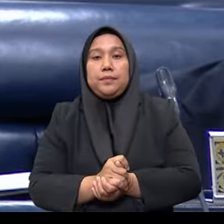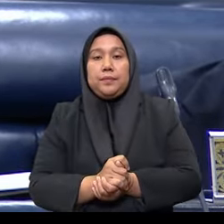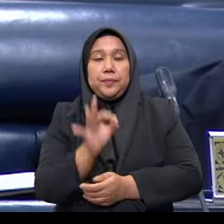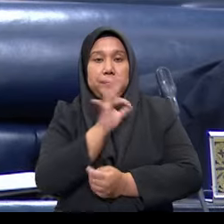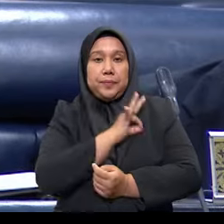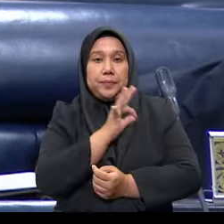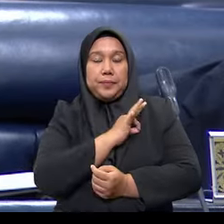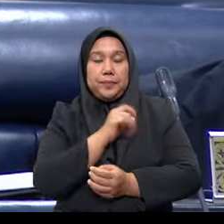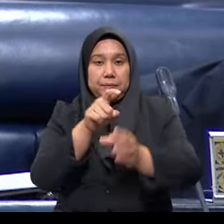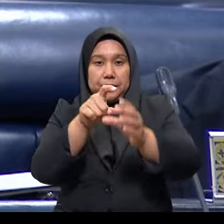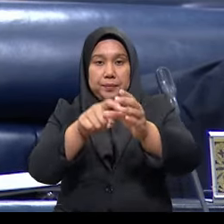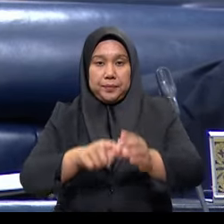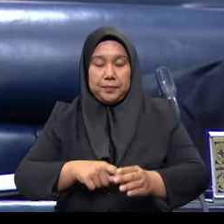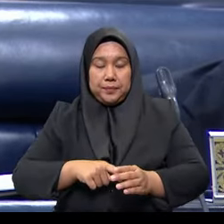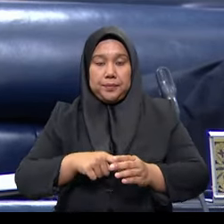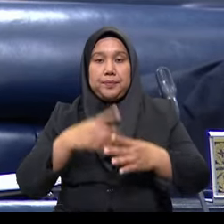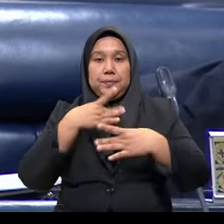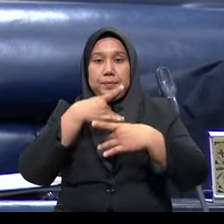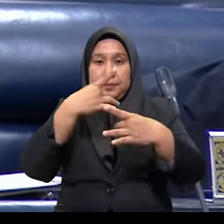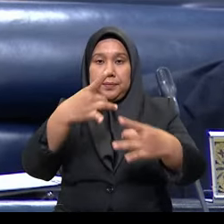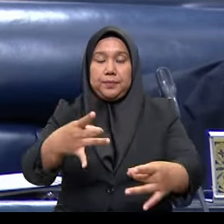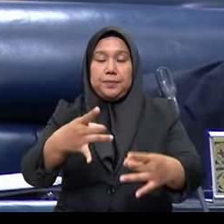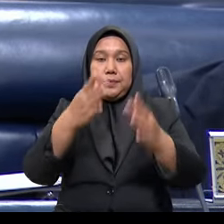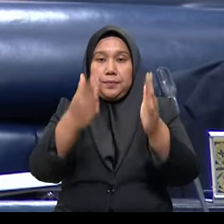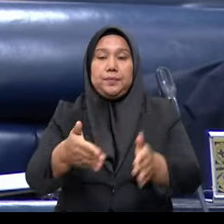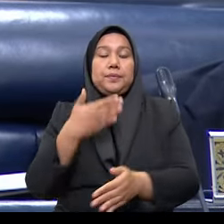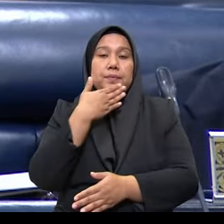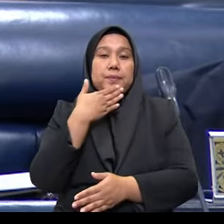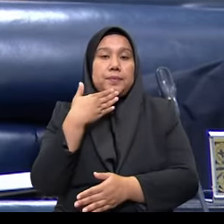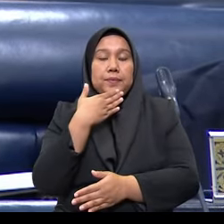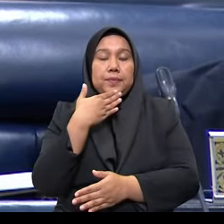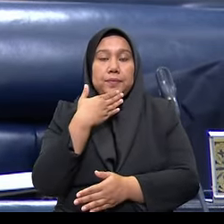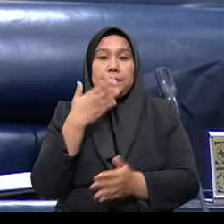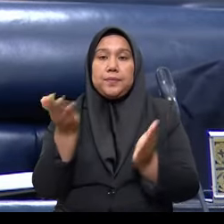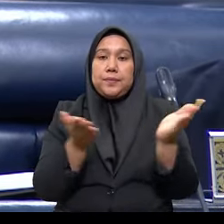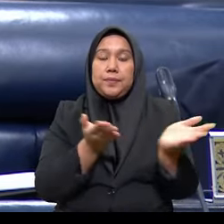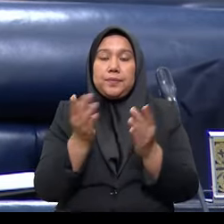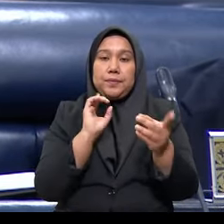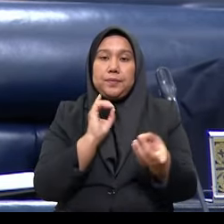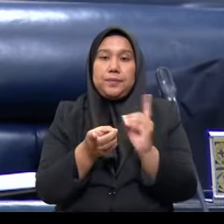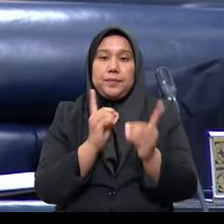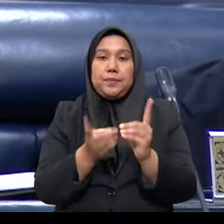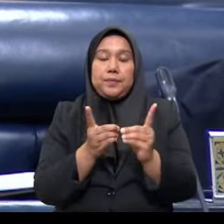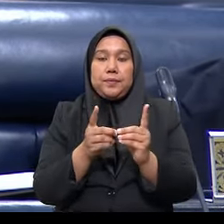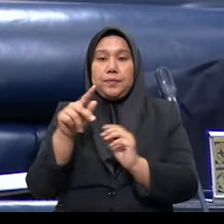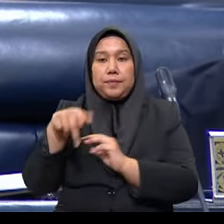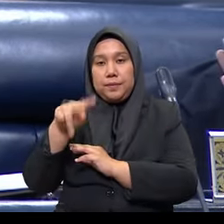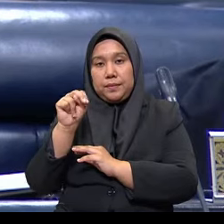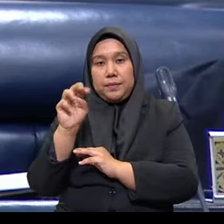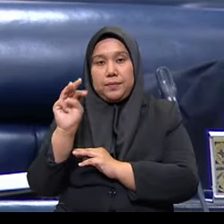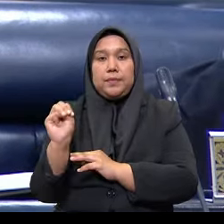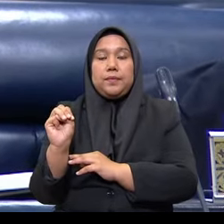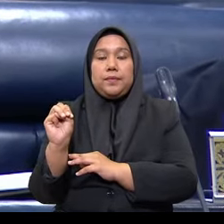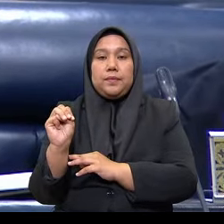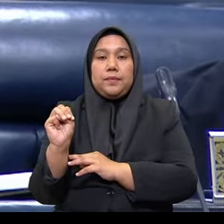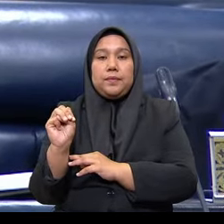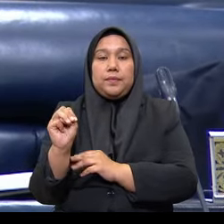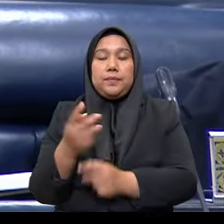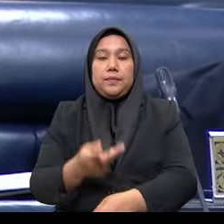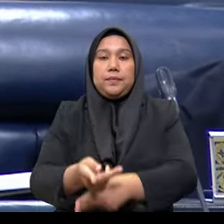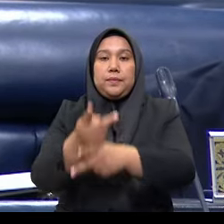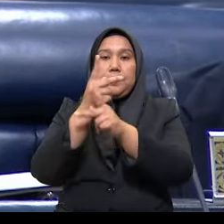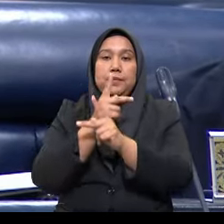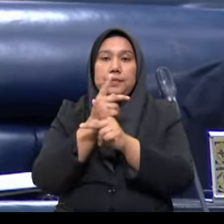bagi menarik minat anak muda mendekati perkhidmatan digital oleh PNM adalah